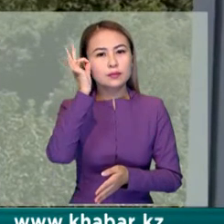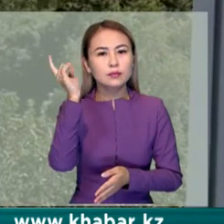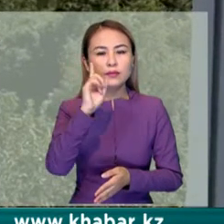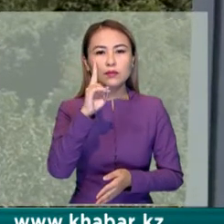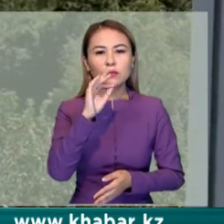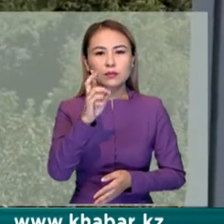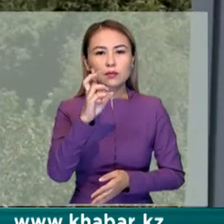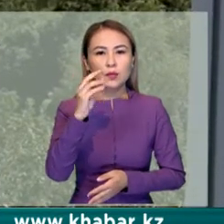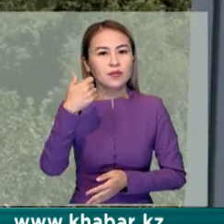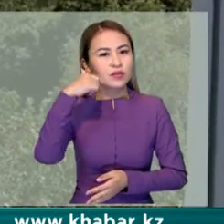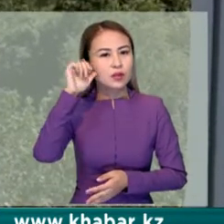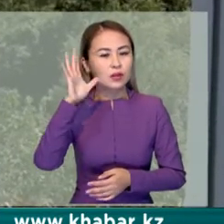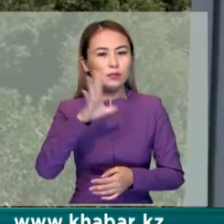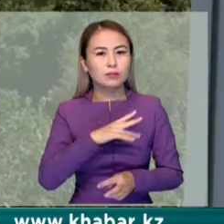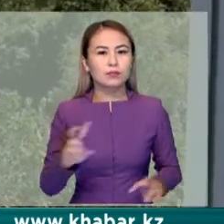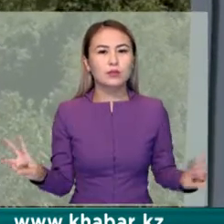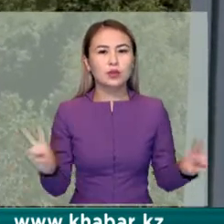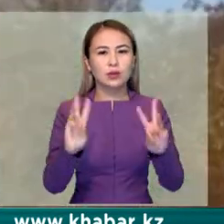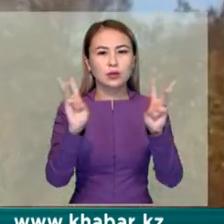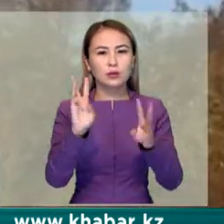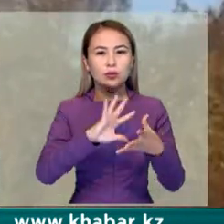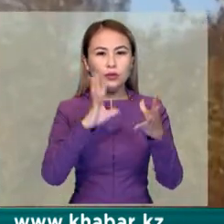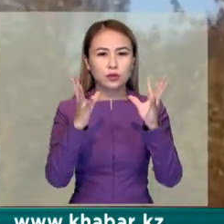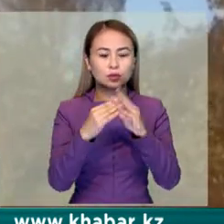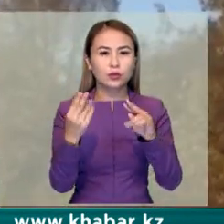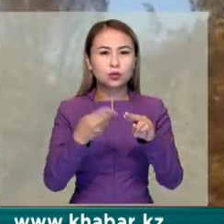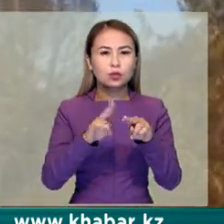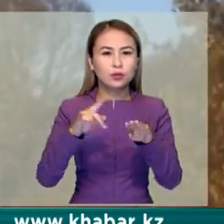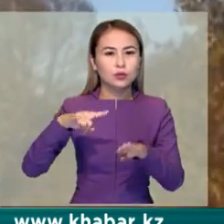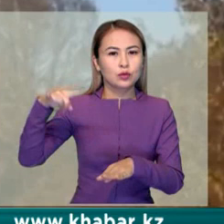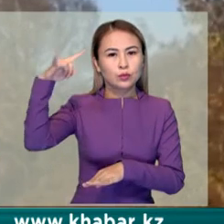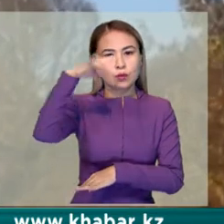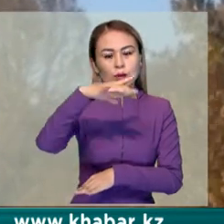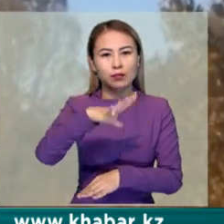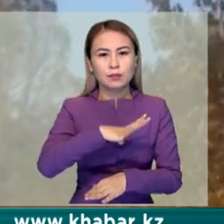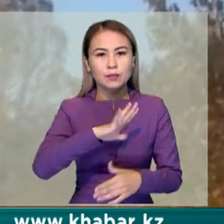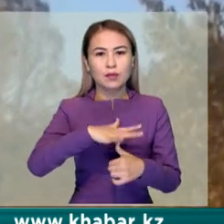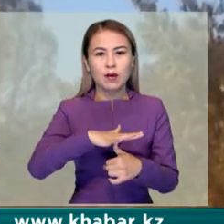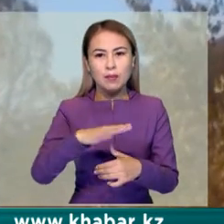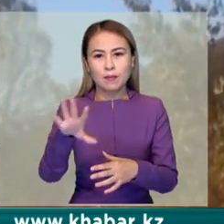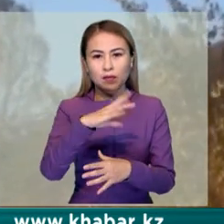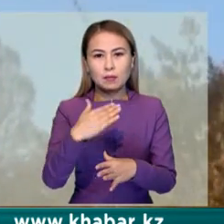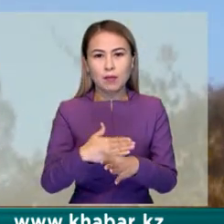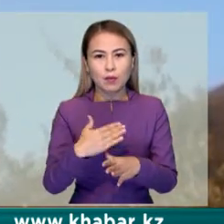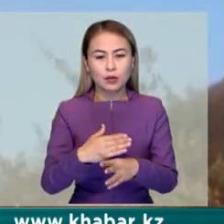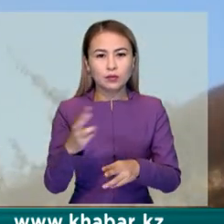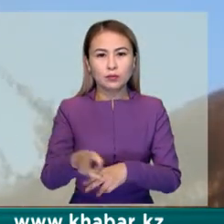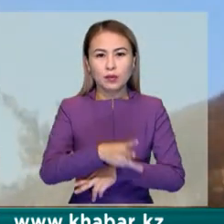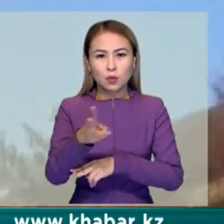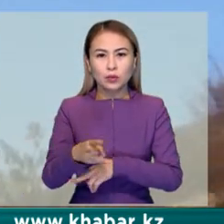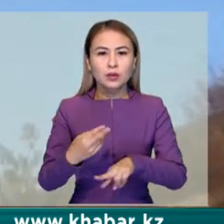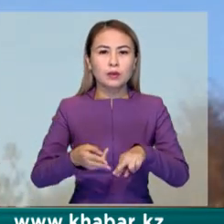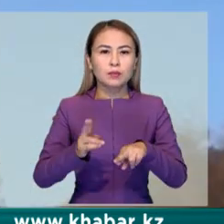Еске салайық, кеше Көктөбеде өрт шығып, жалында ауыздықтау үшін тікұшақтың жұмылғаны хабарланған болатын. Тілсіз жау